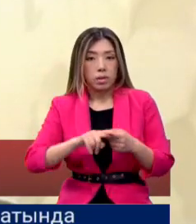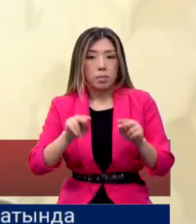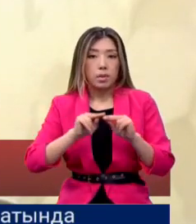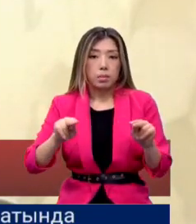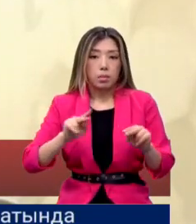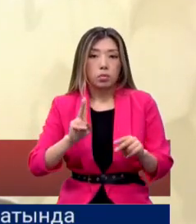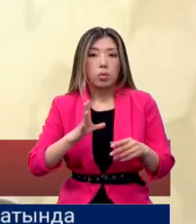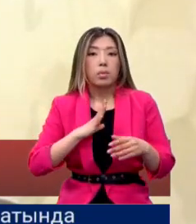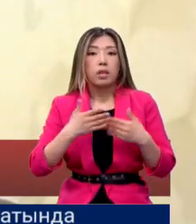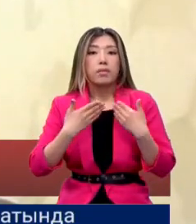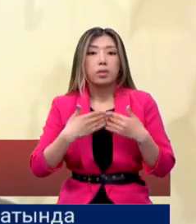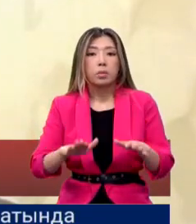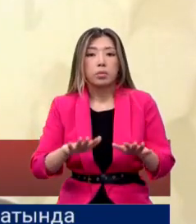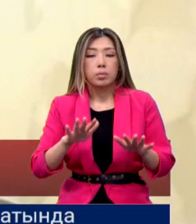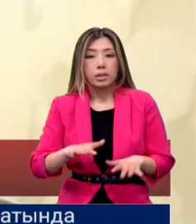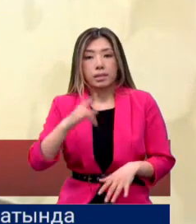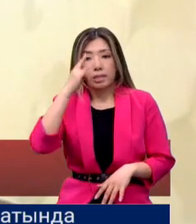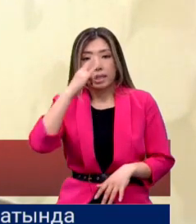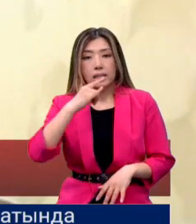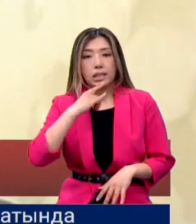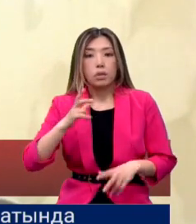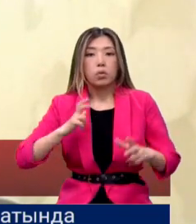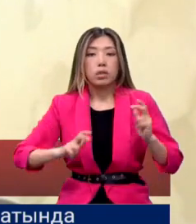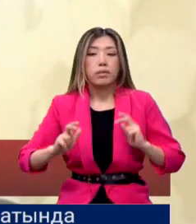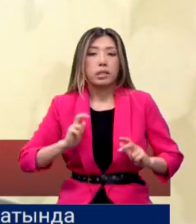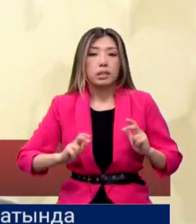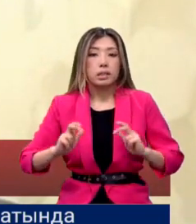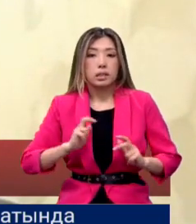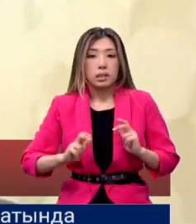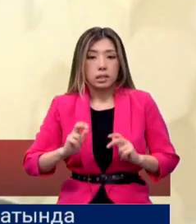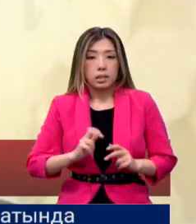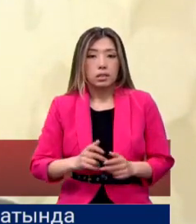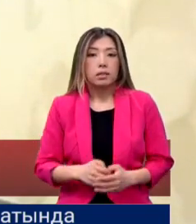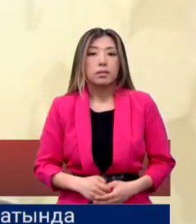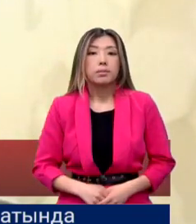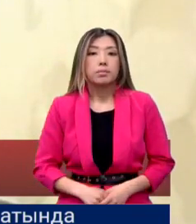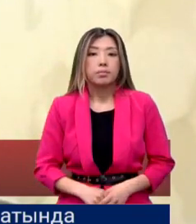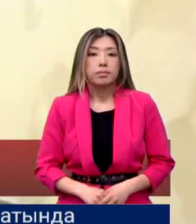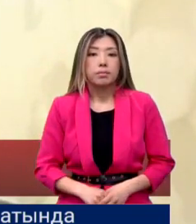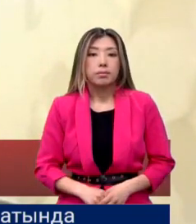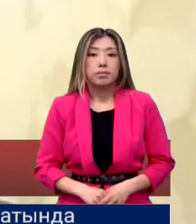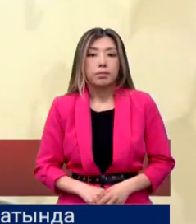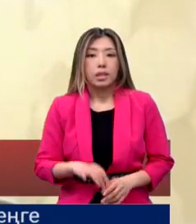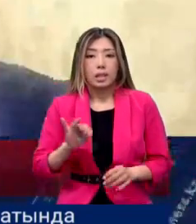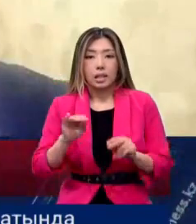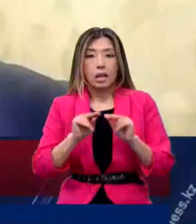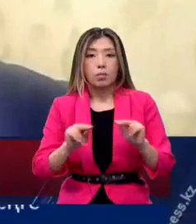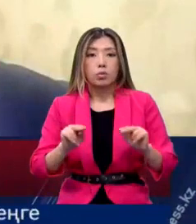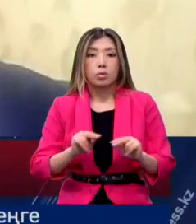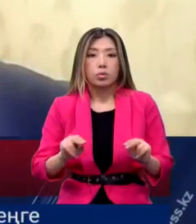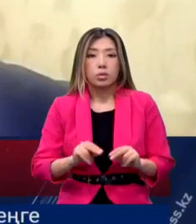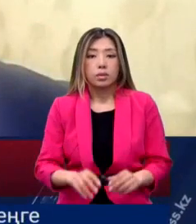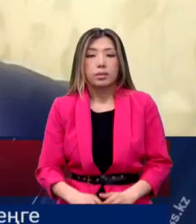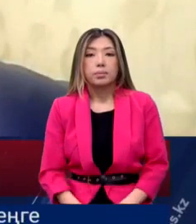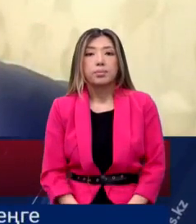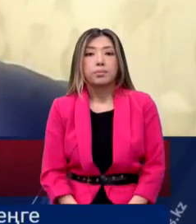именно выпускников ведущих казахстанских университетов, в том числе и репетиторства. Очень интересно. Ну,